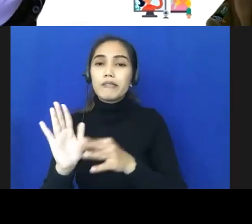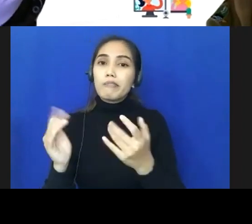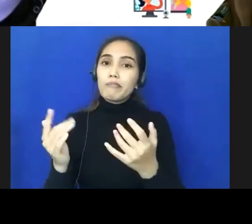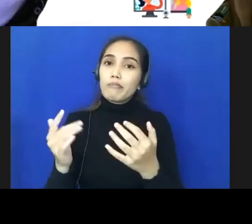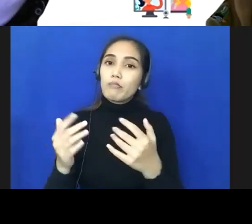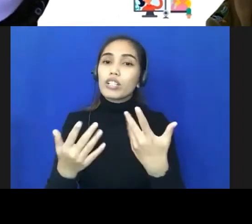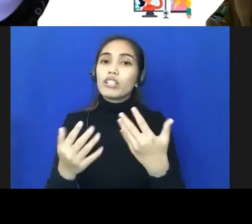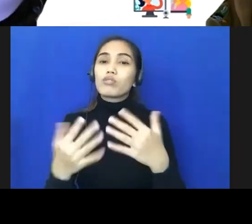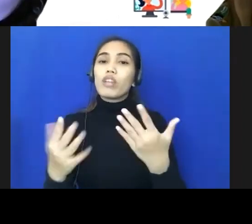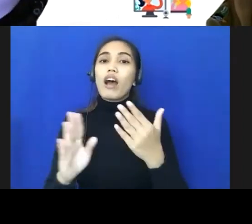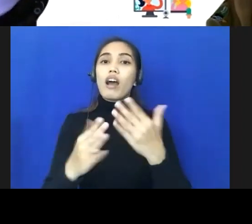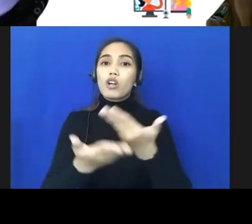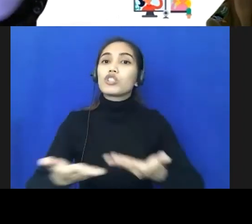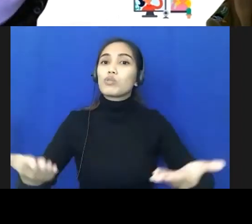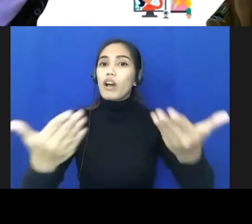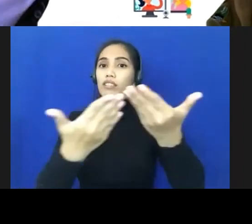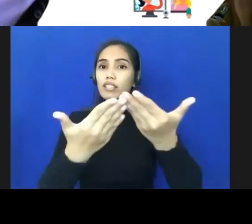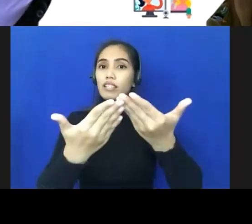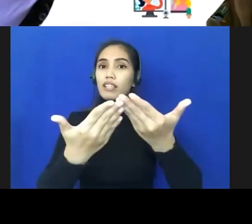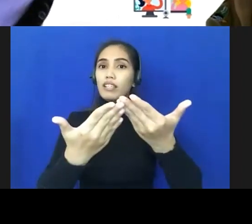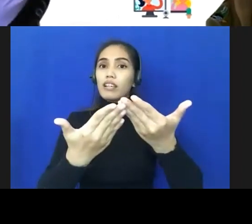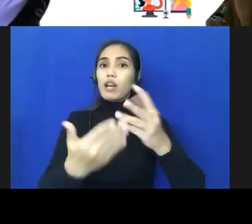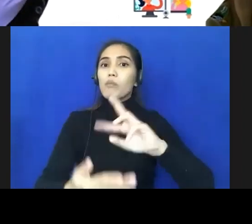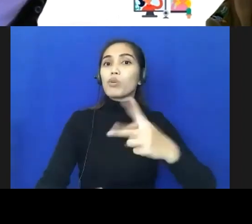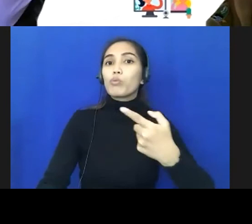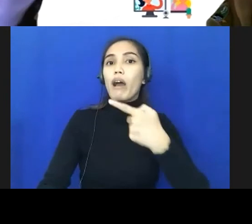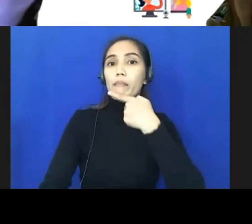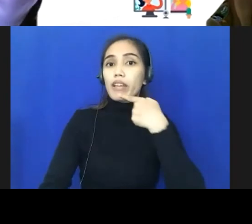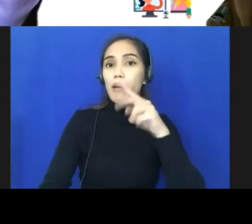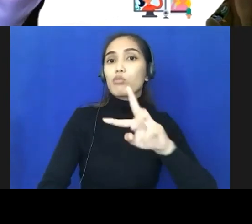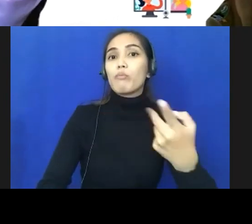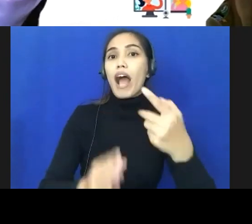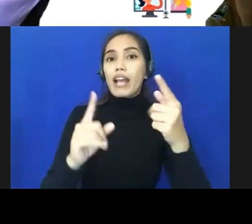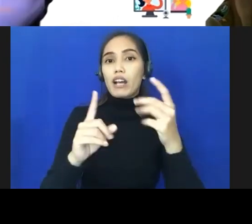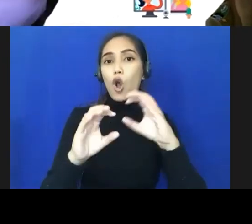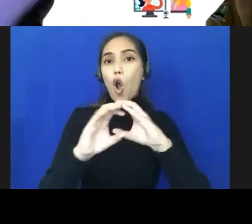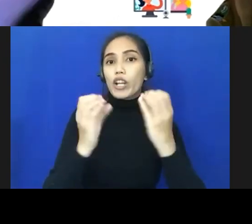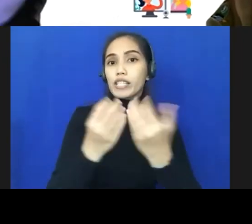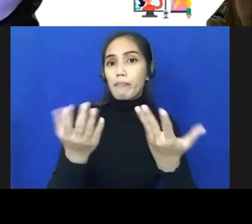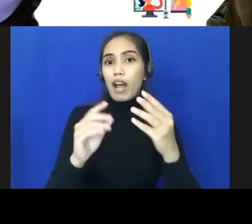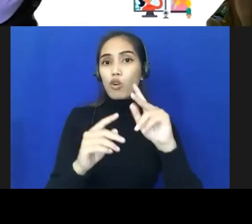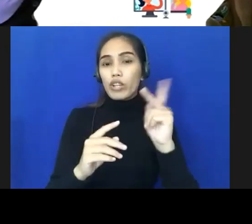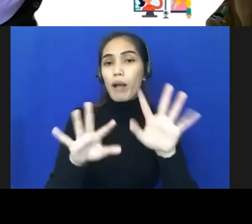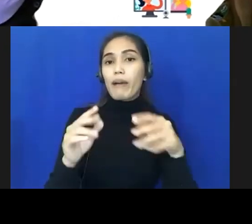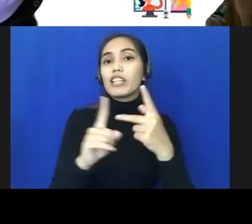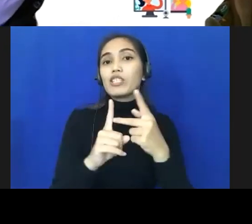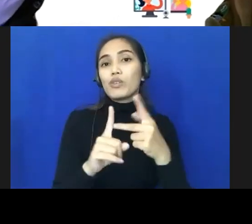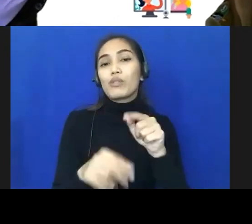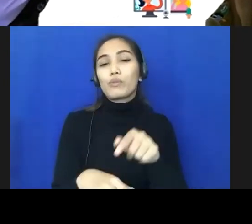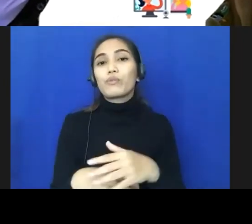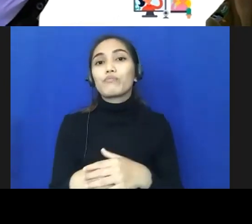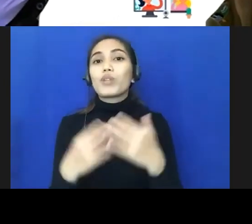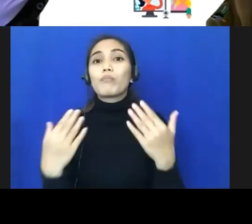setelah kondisinya tidak zona merah lagi. Seperti itu Bu Eni. Oke Dok, terima kasih banyak Dok. Mudah-mudahan para